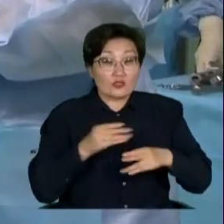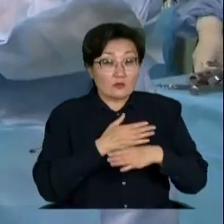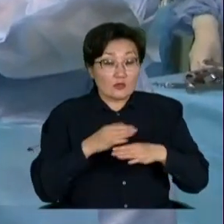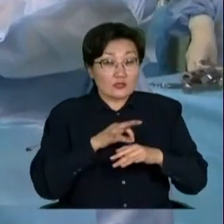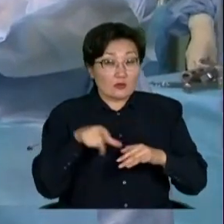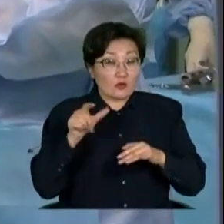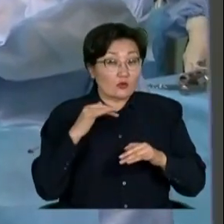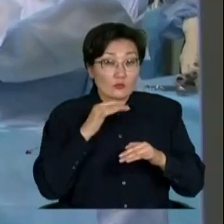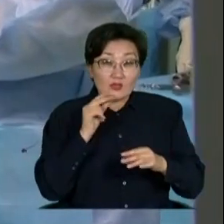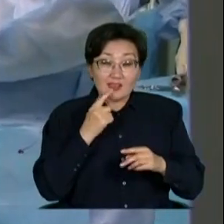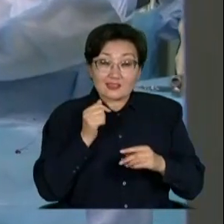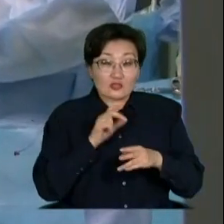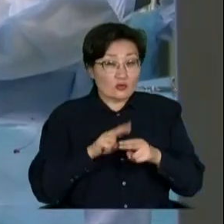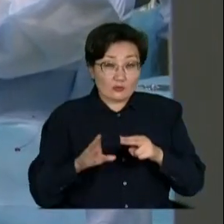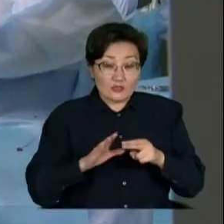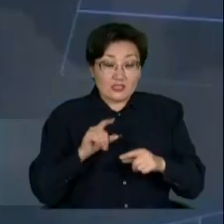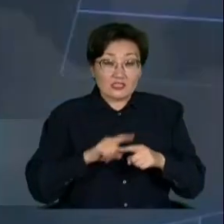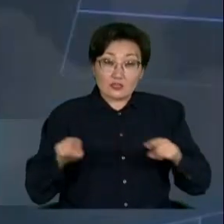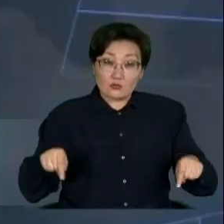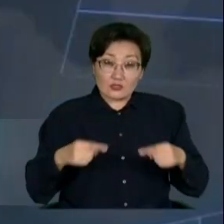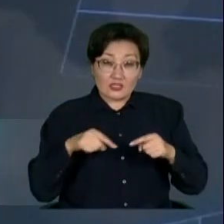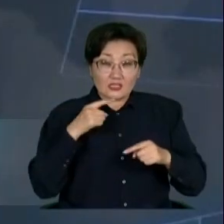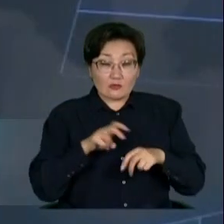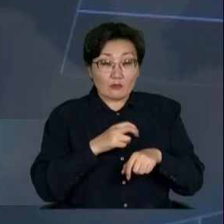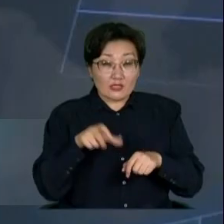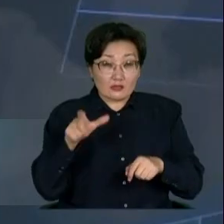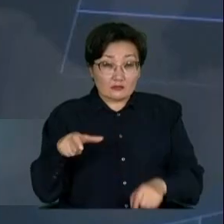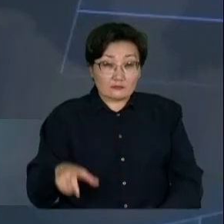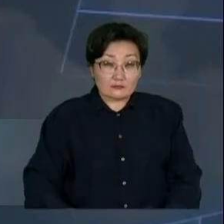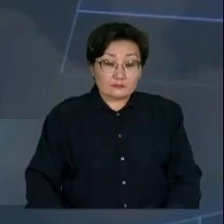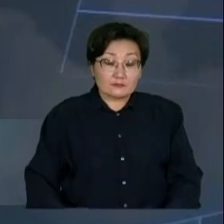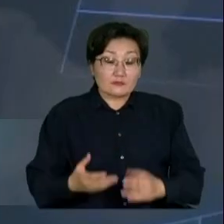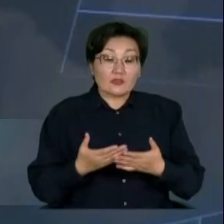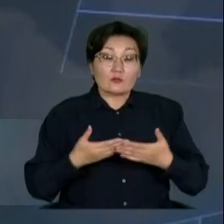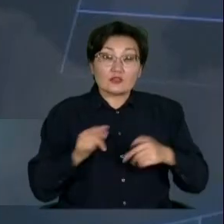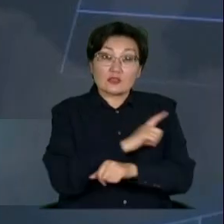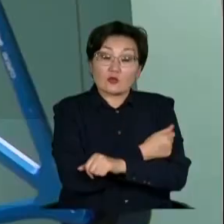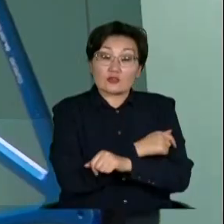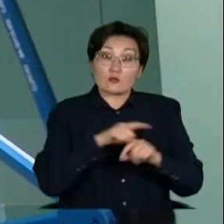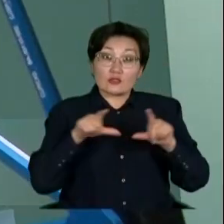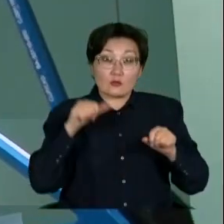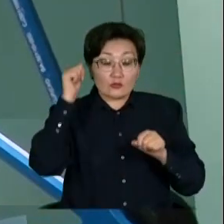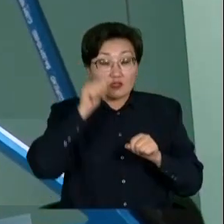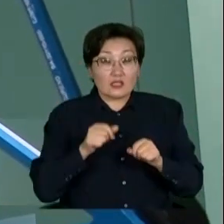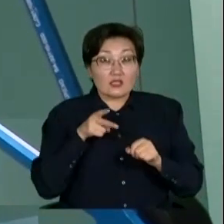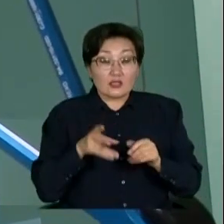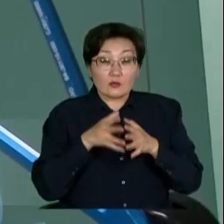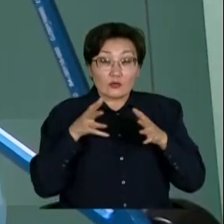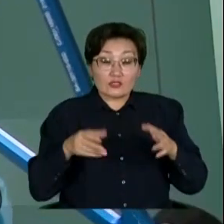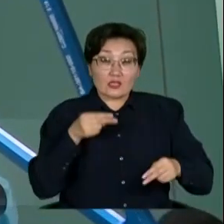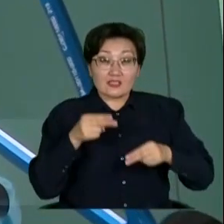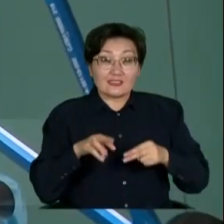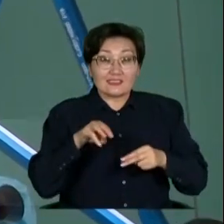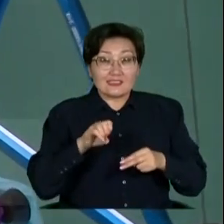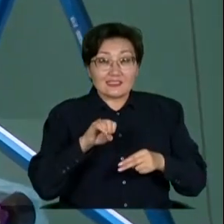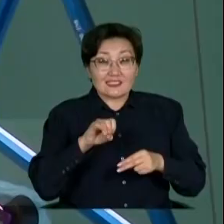көп қан жоғалтпайды, әрі әлдеқайда тезірек қалпына келеді дейді мамандар. Біздің ауруханамызда жылына 2000-нан аса ота жасалынады, дізе және жамбас